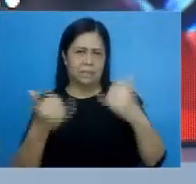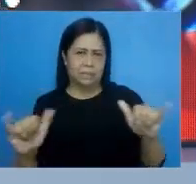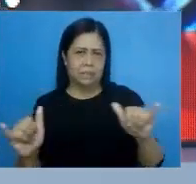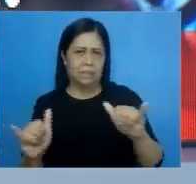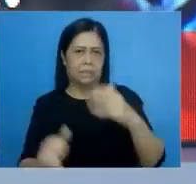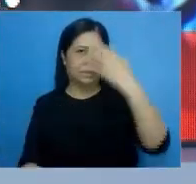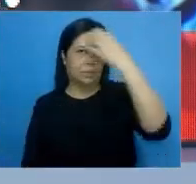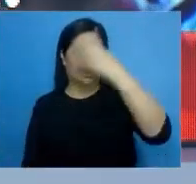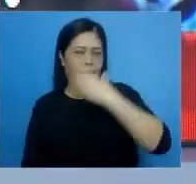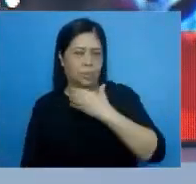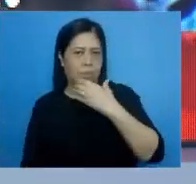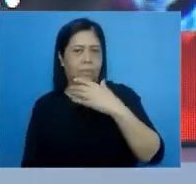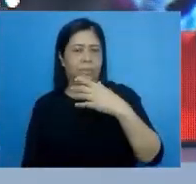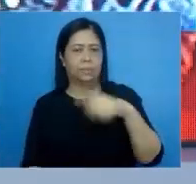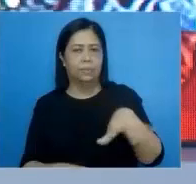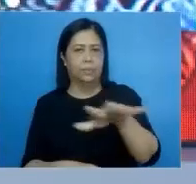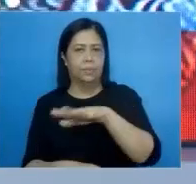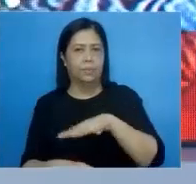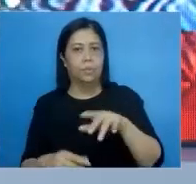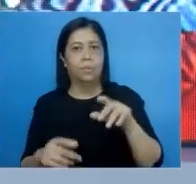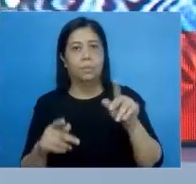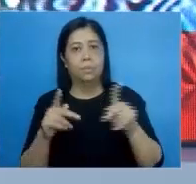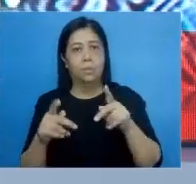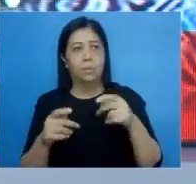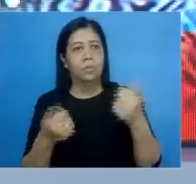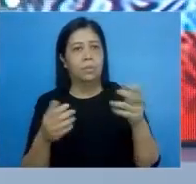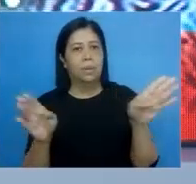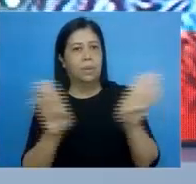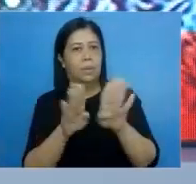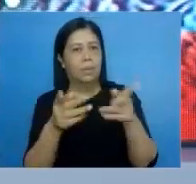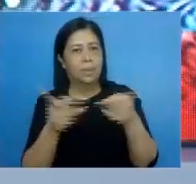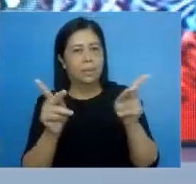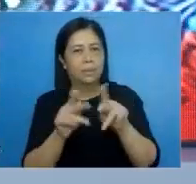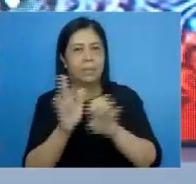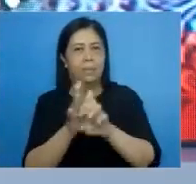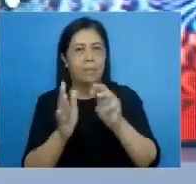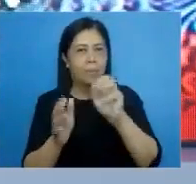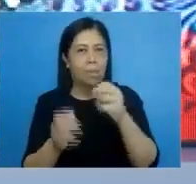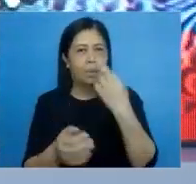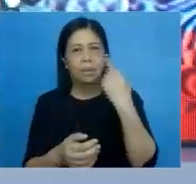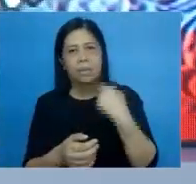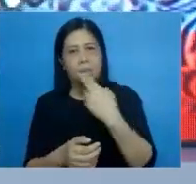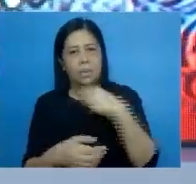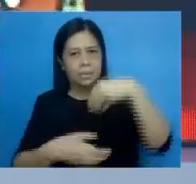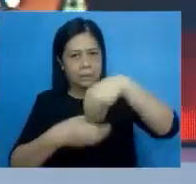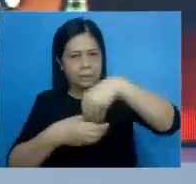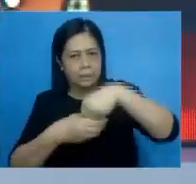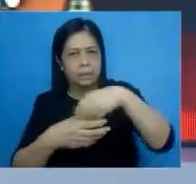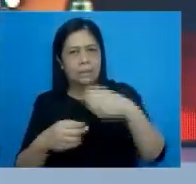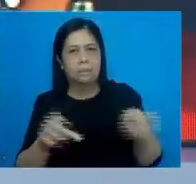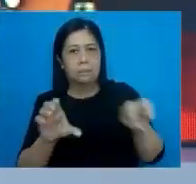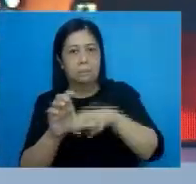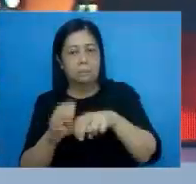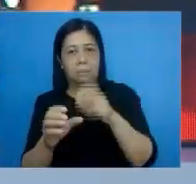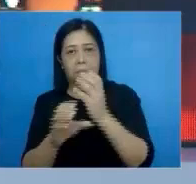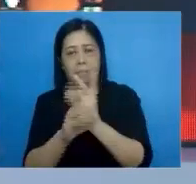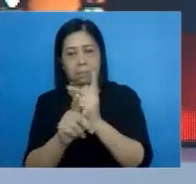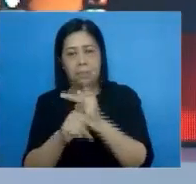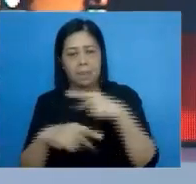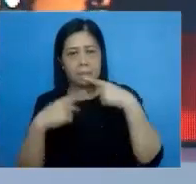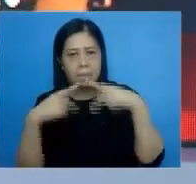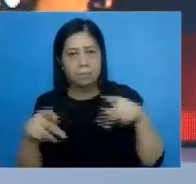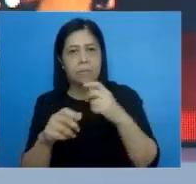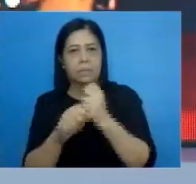pagsusuot ng face shield sa mga saradong lugar tulad ng mga mall, kainan at pampublikong sasakyan. Yan ay matapos magdulot